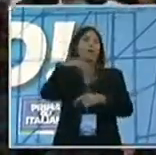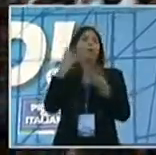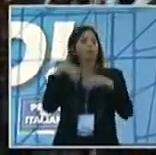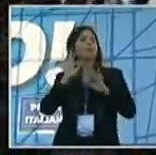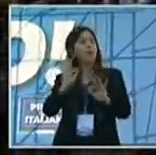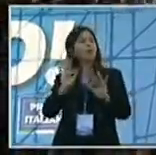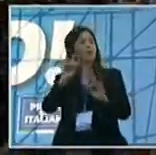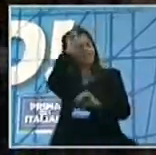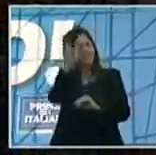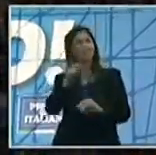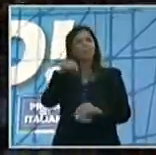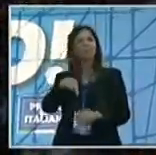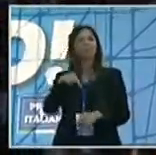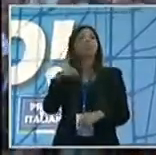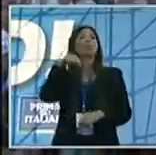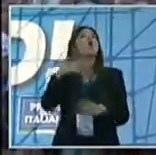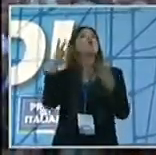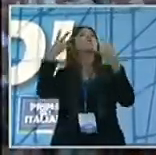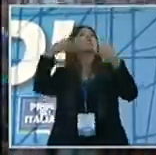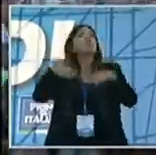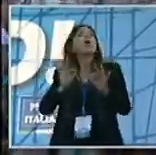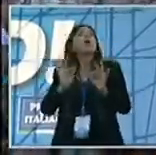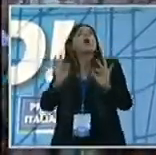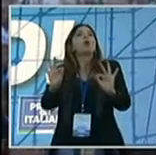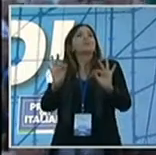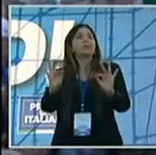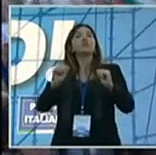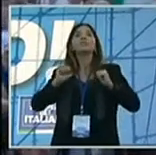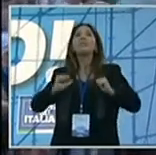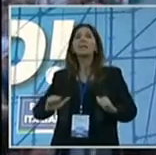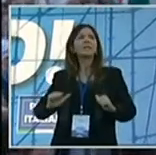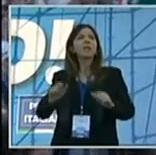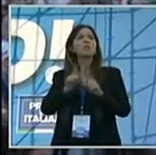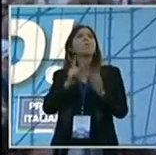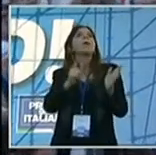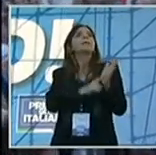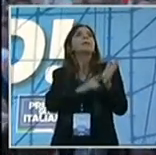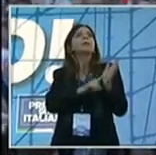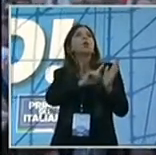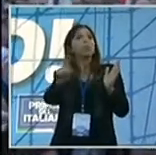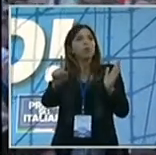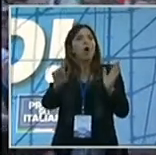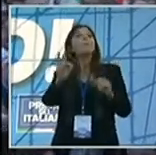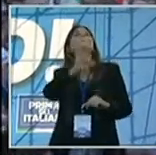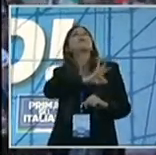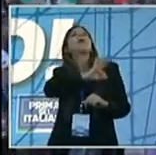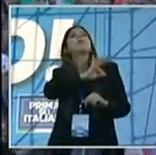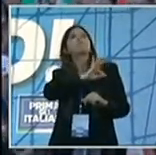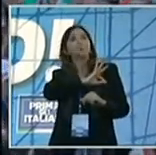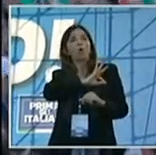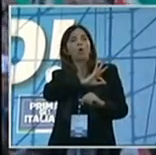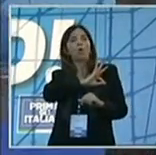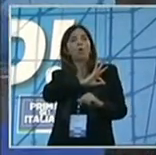così. Da noi funziona così. La cittadinanza non è un diritto, è un premio per